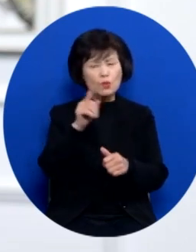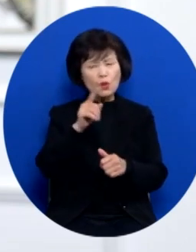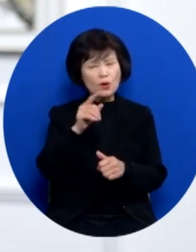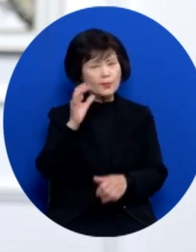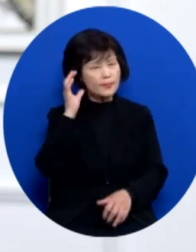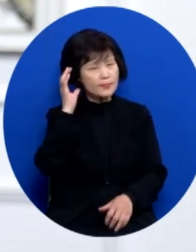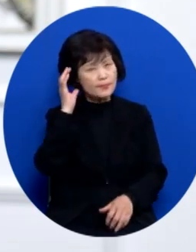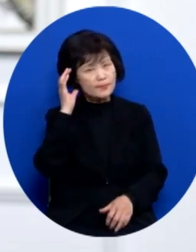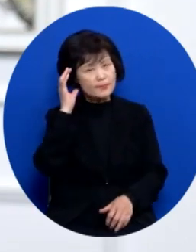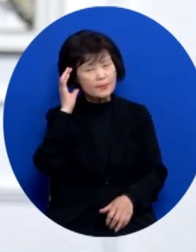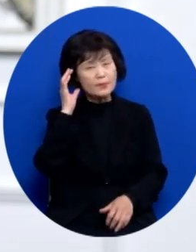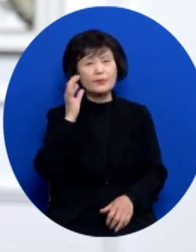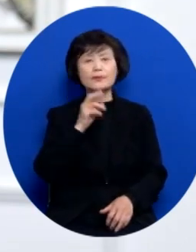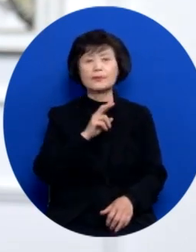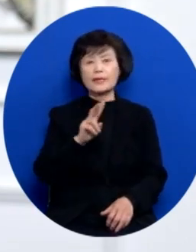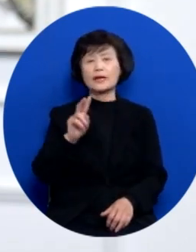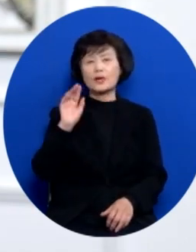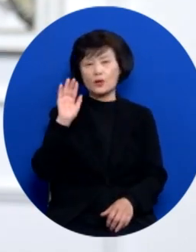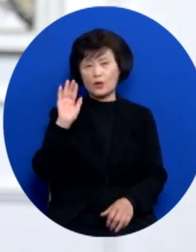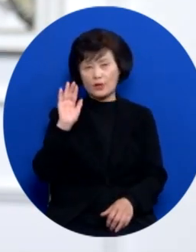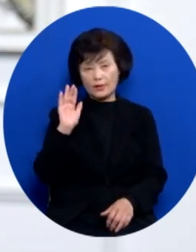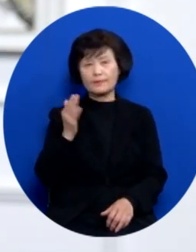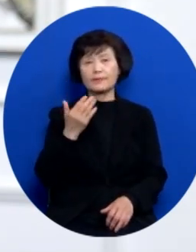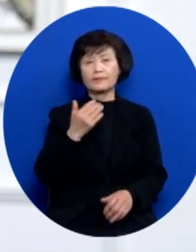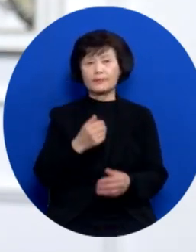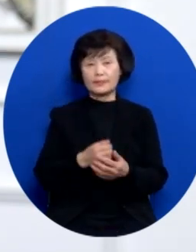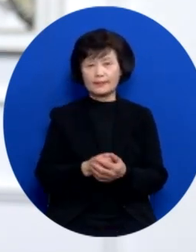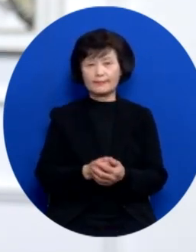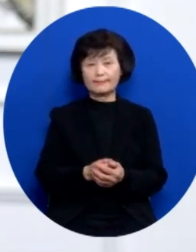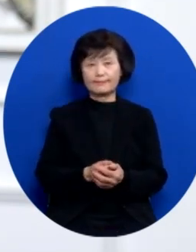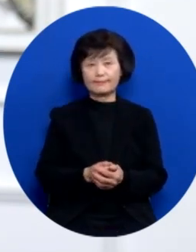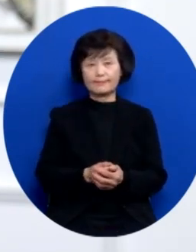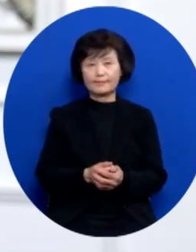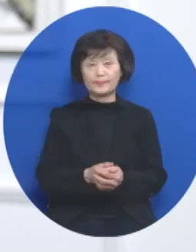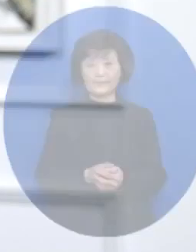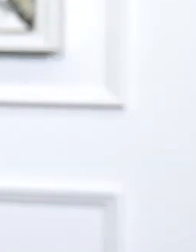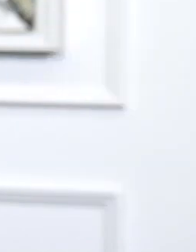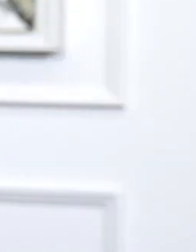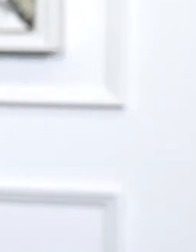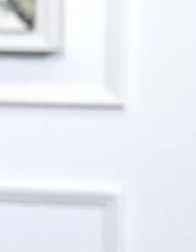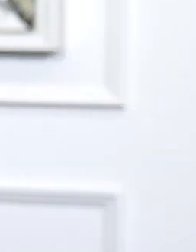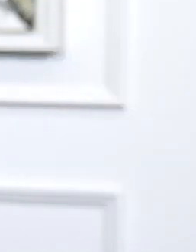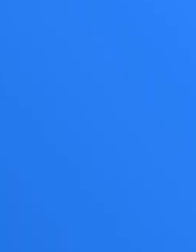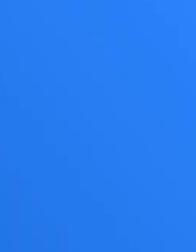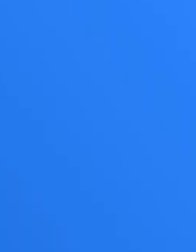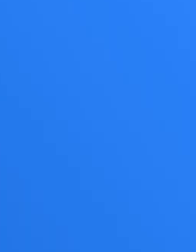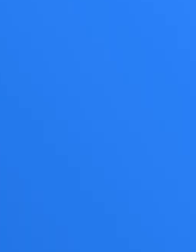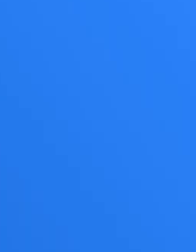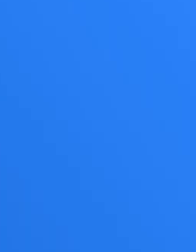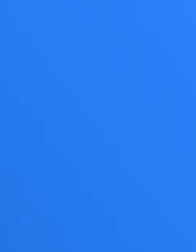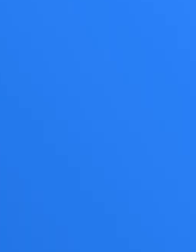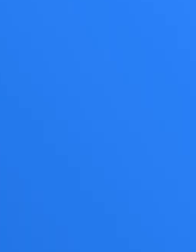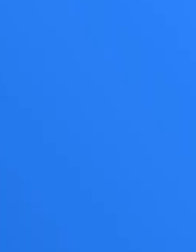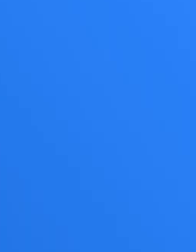알아야 할 것입니다. CTS 칼럼이었습니다. 감사합니다.